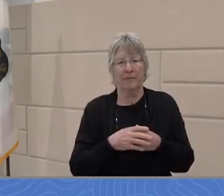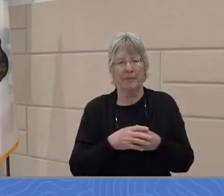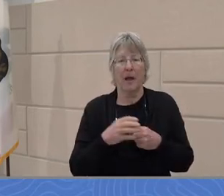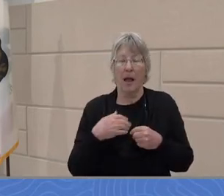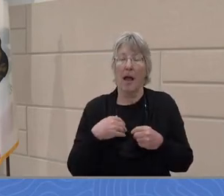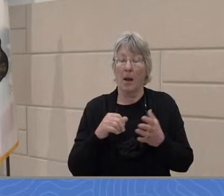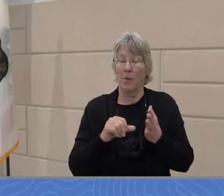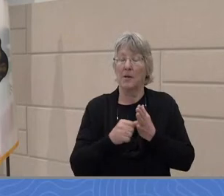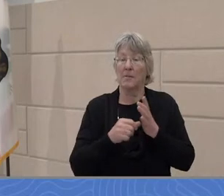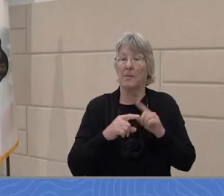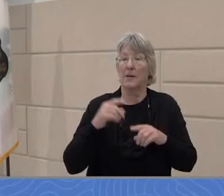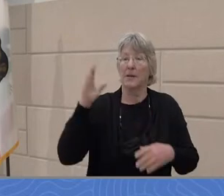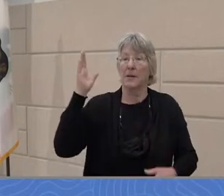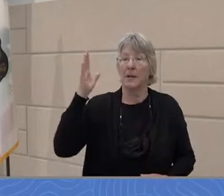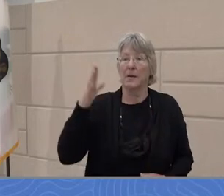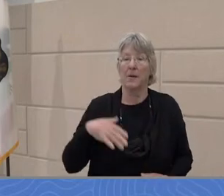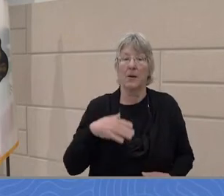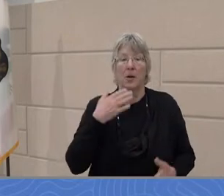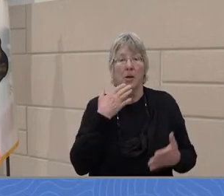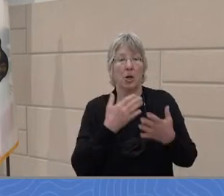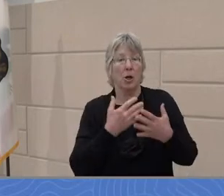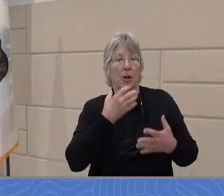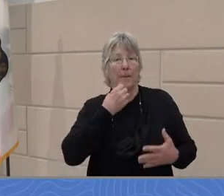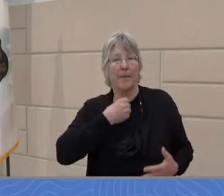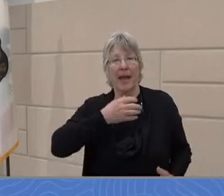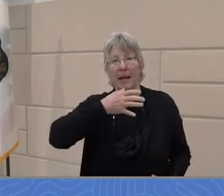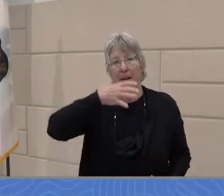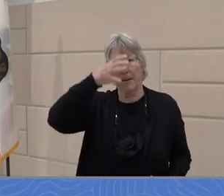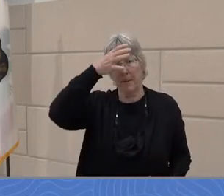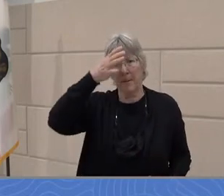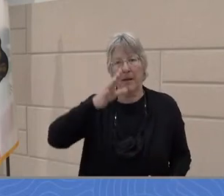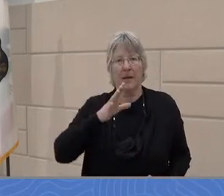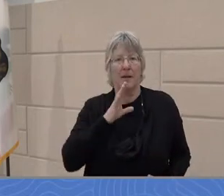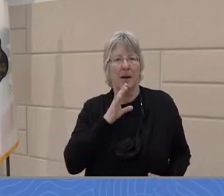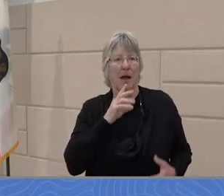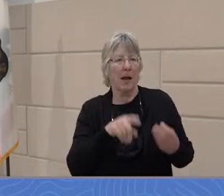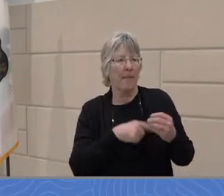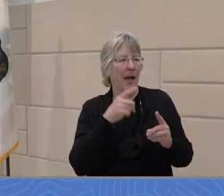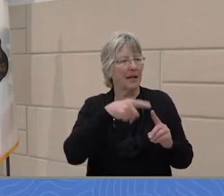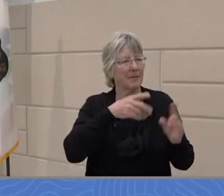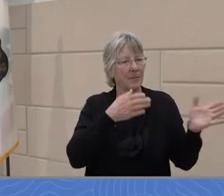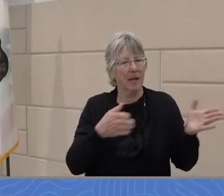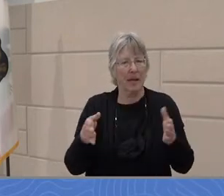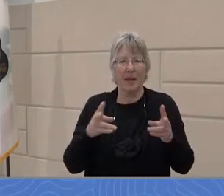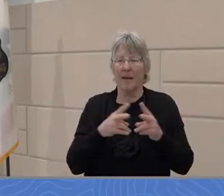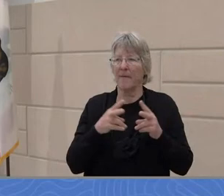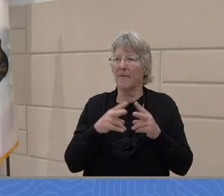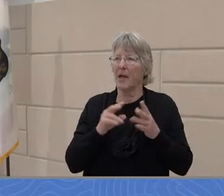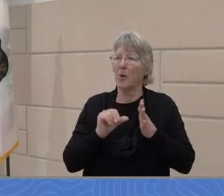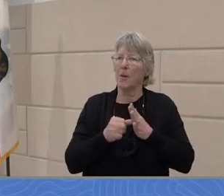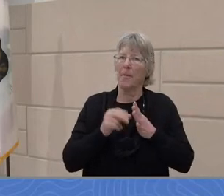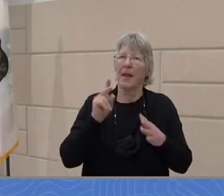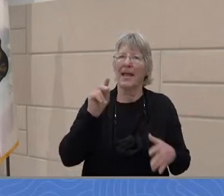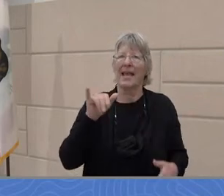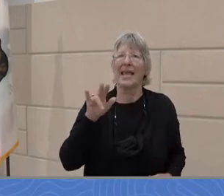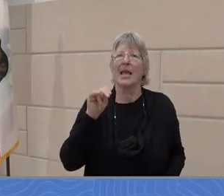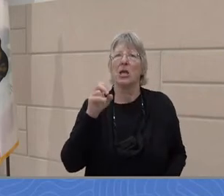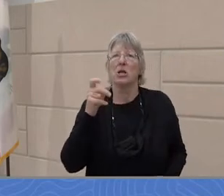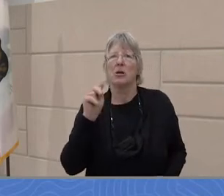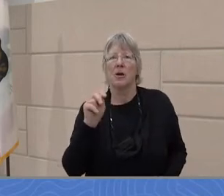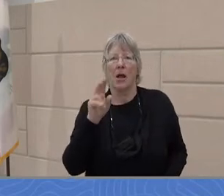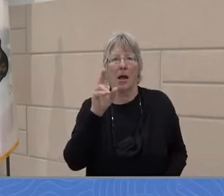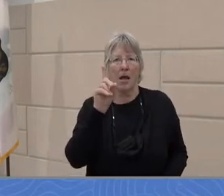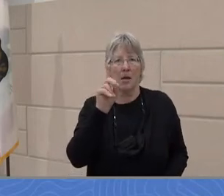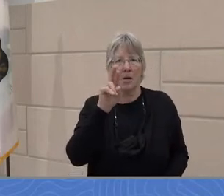มเมียนการรมเพิบแต่เลยเนี่ยได้โจรมดำใบทุยานะดำใบอาปุ่มลายโจรมบนโครงการปฏิรูปยัง